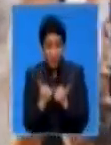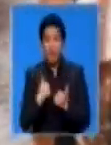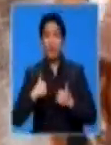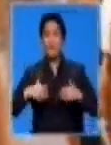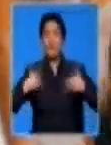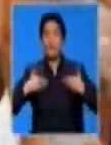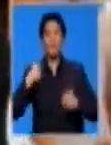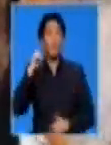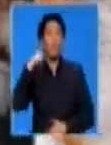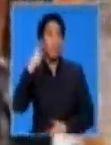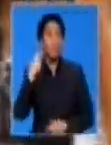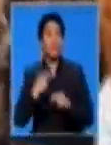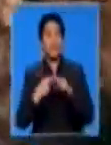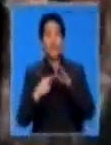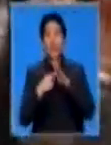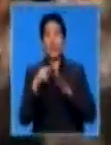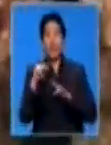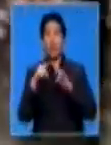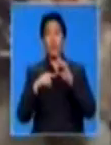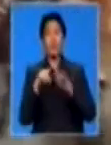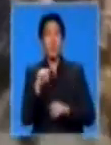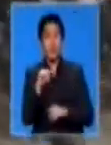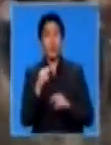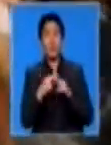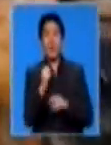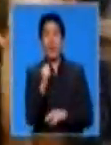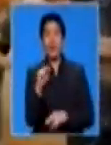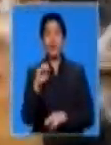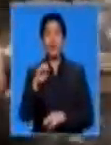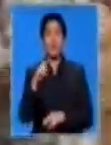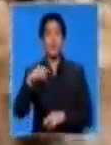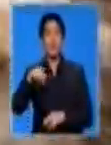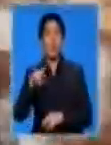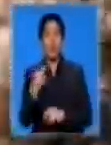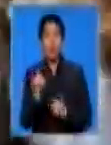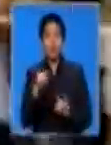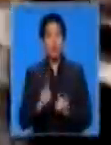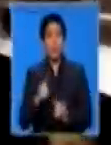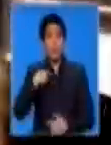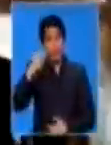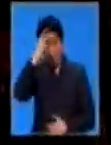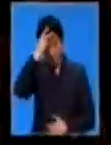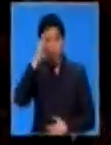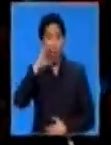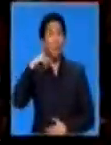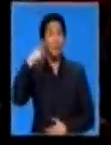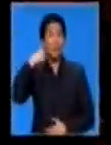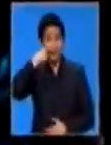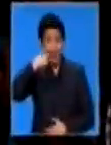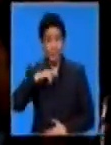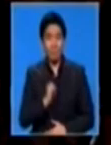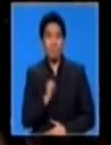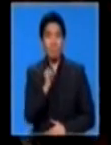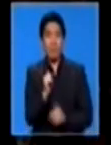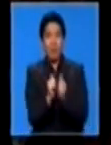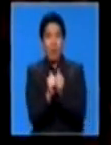กับน้องแนทนางสาวอนิพรเฉลิมบุรณวงศ์ Miss Universe Thailand 2015ที่สามารถเข้าร